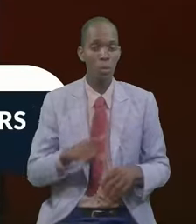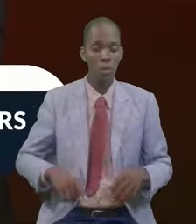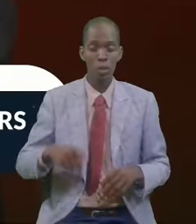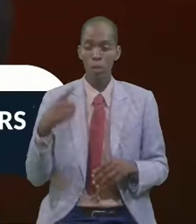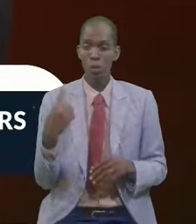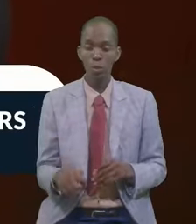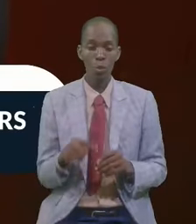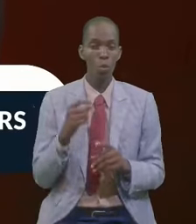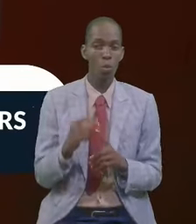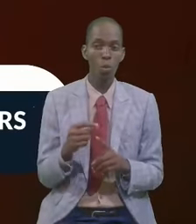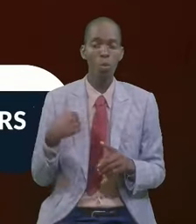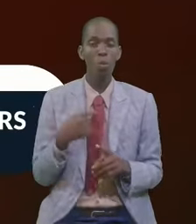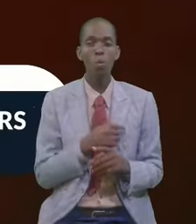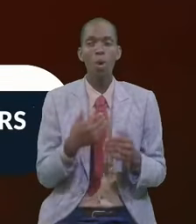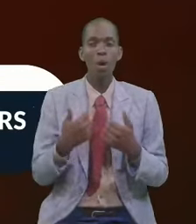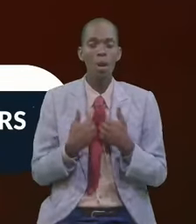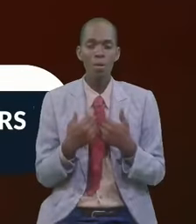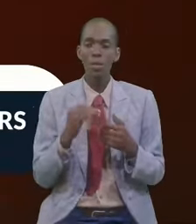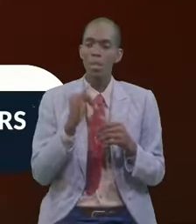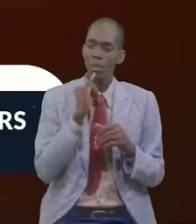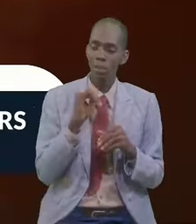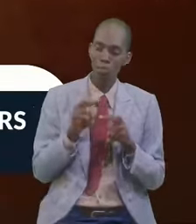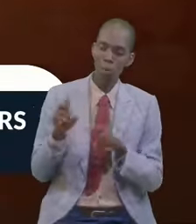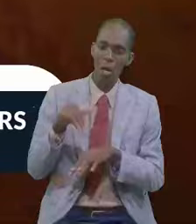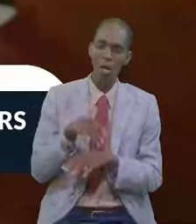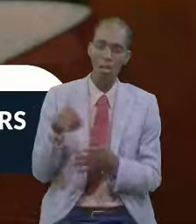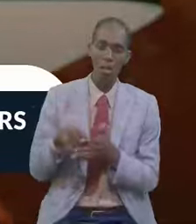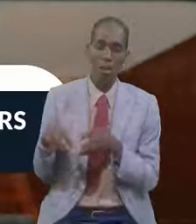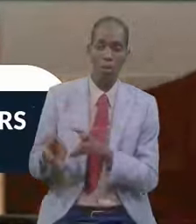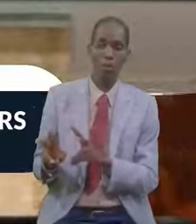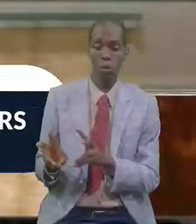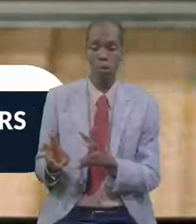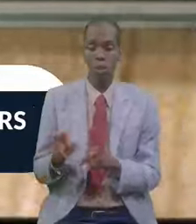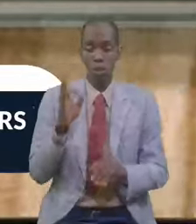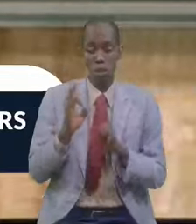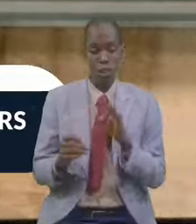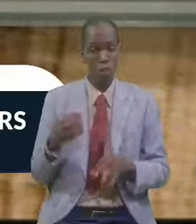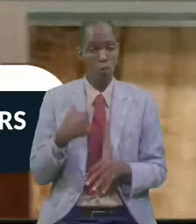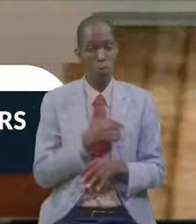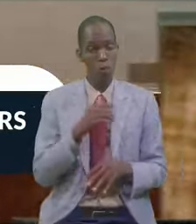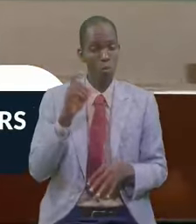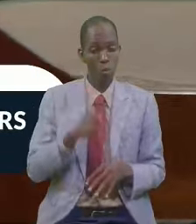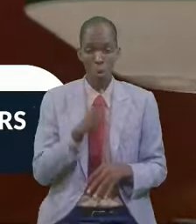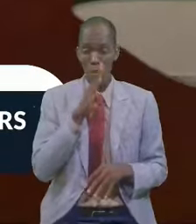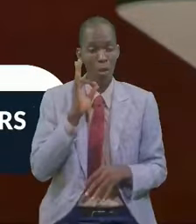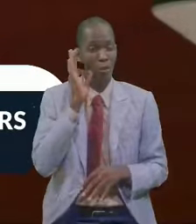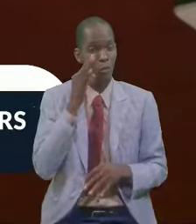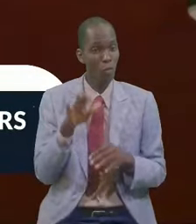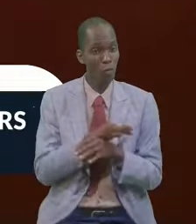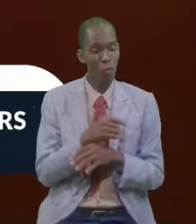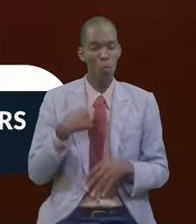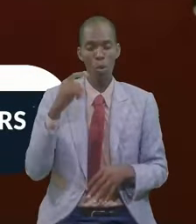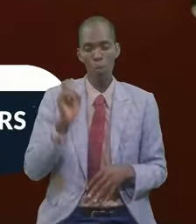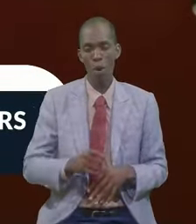la volonté, la parole que nous avons est appelée ce chemin ou cette voie. Si nous devons être fructueux, nous